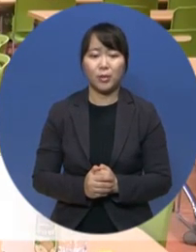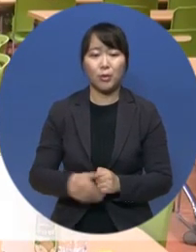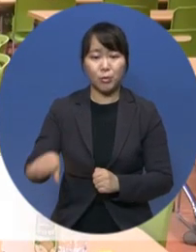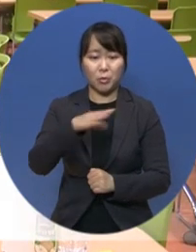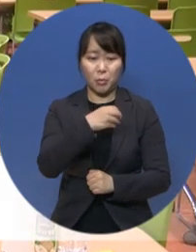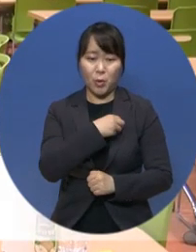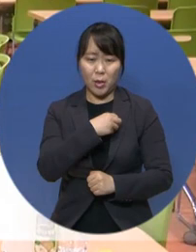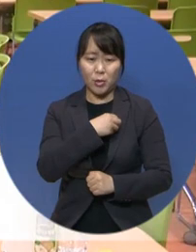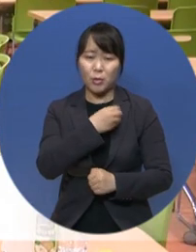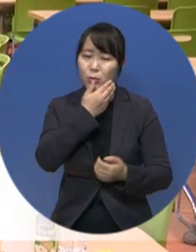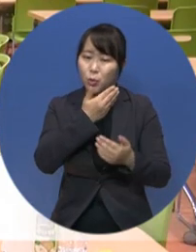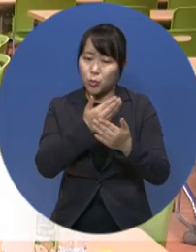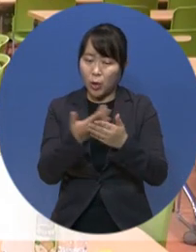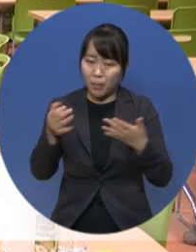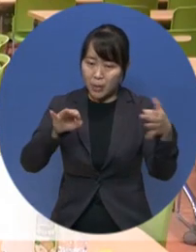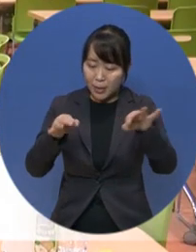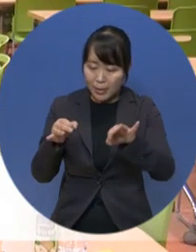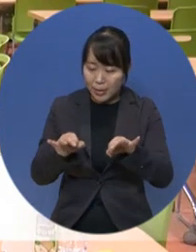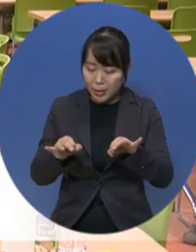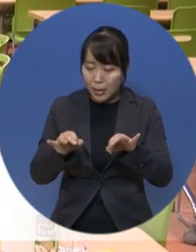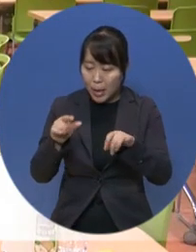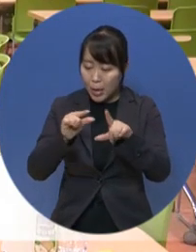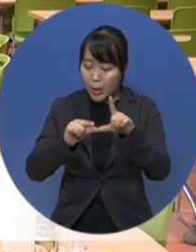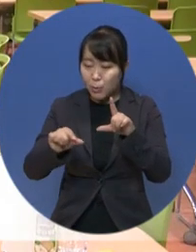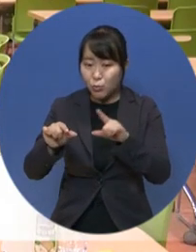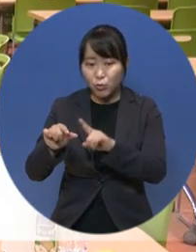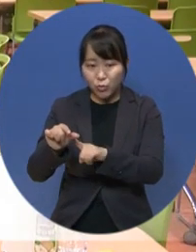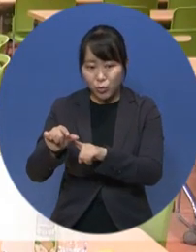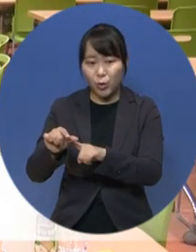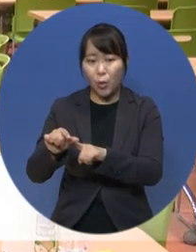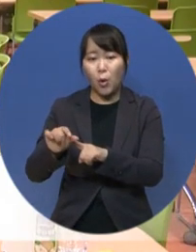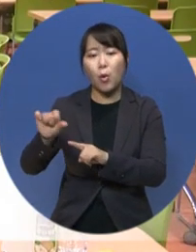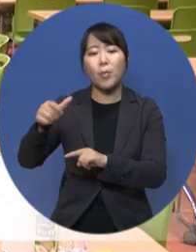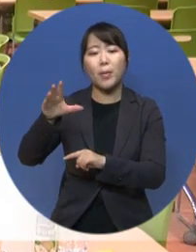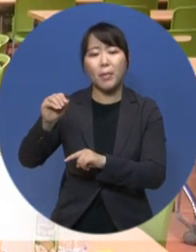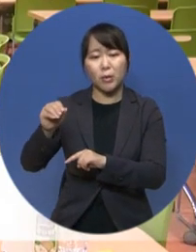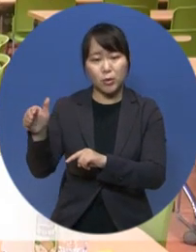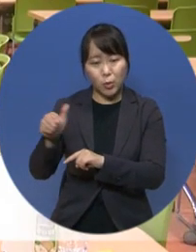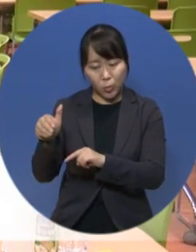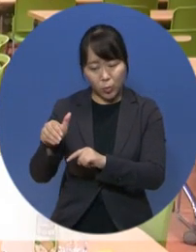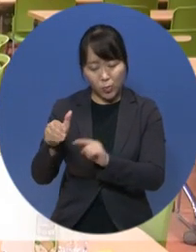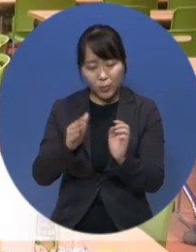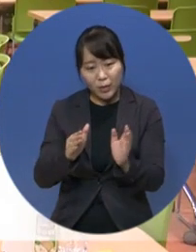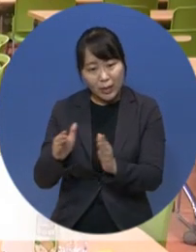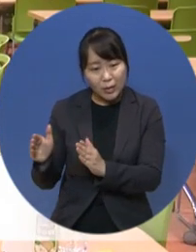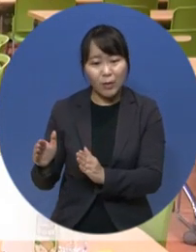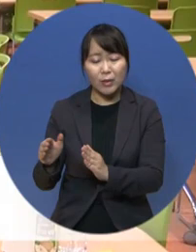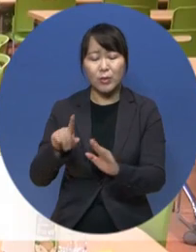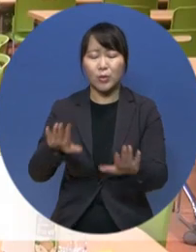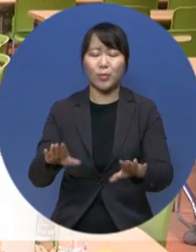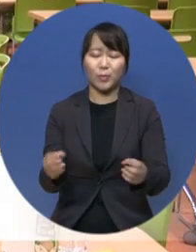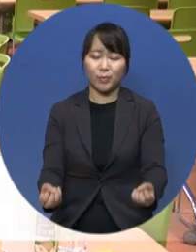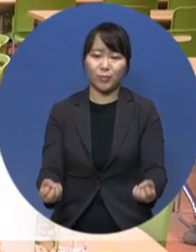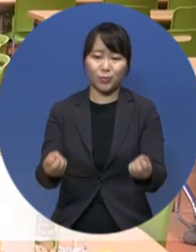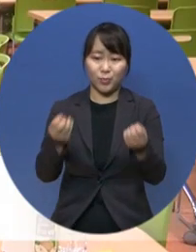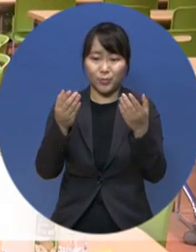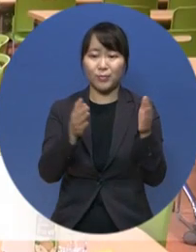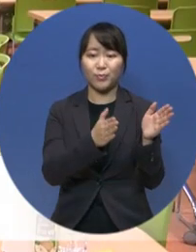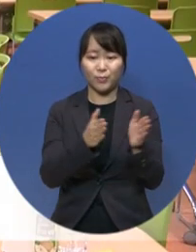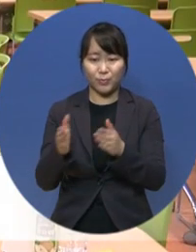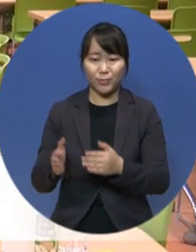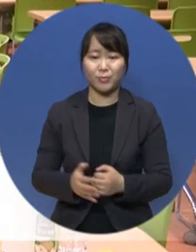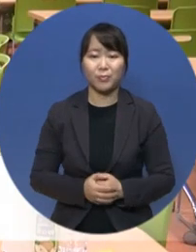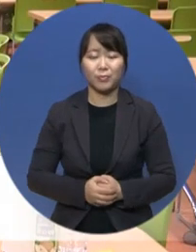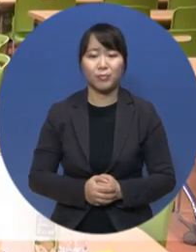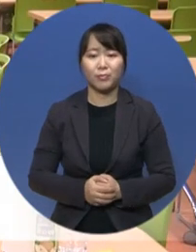소중한 조합이지만 은 에 그 돈에 일부에서 500만원을 출연해서 아 이 행사를